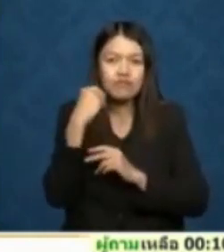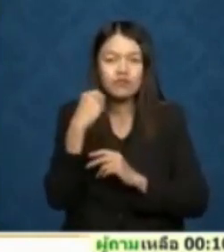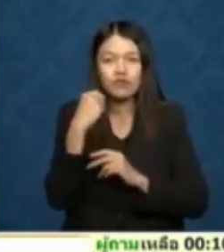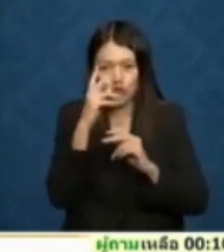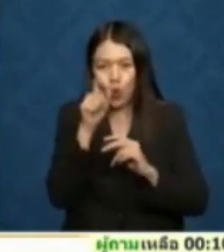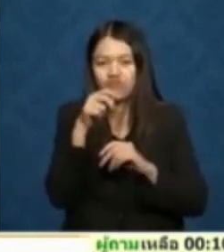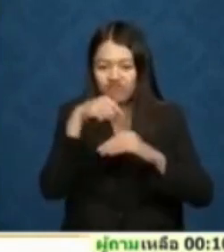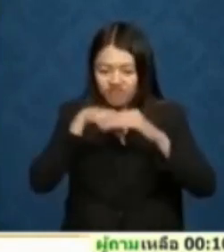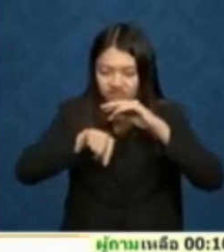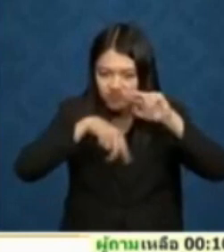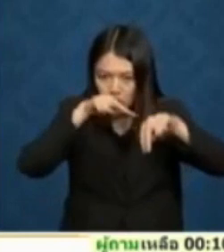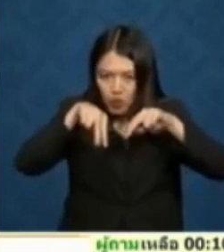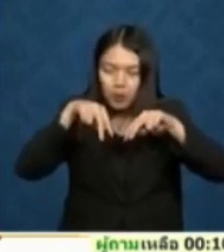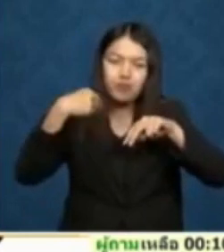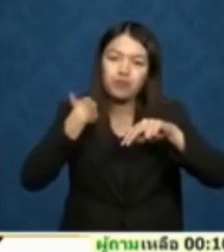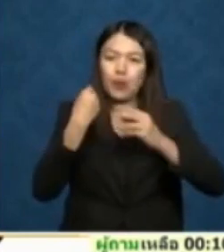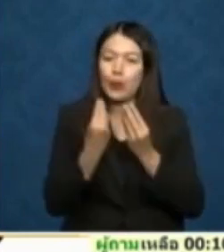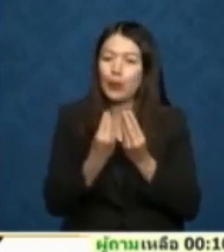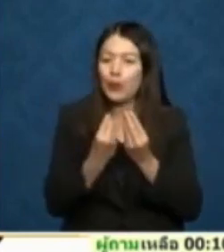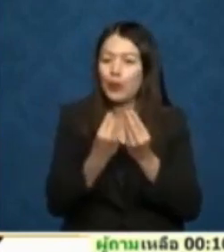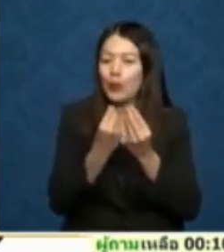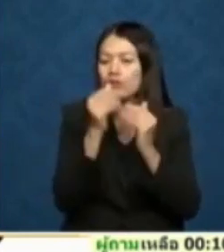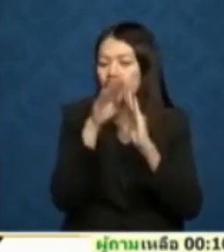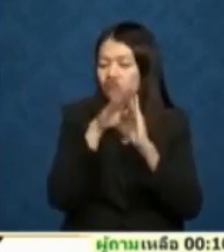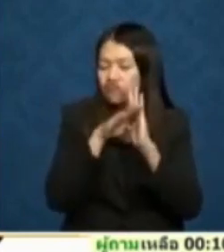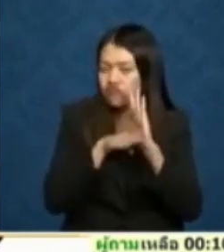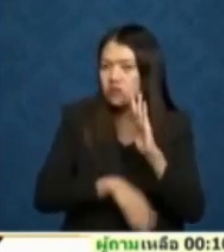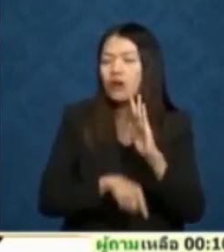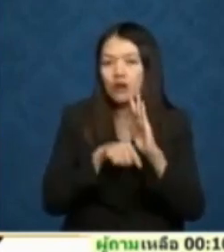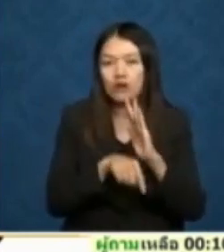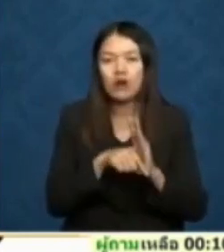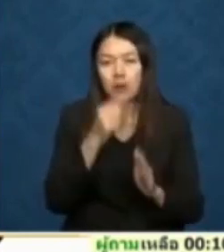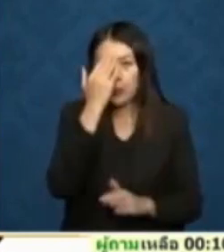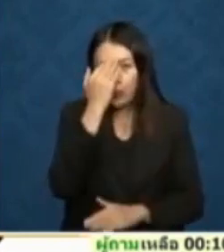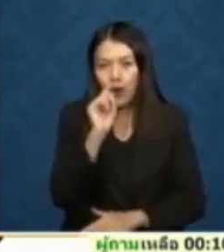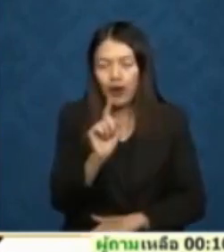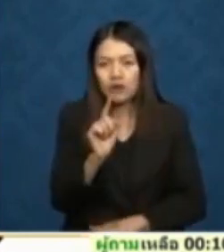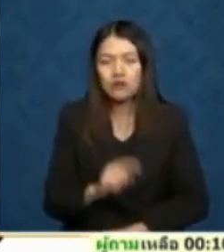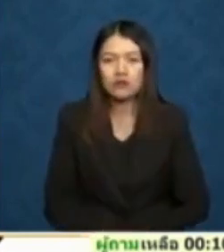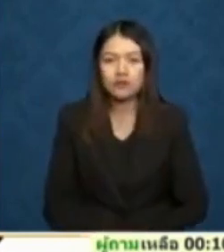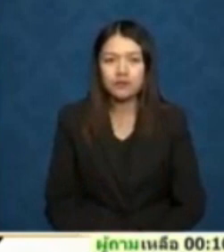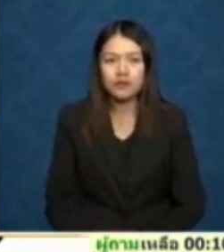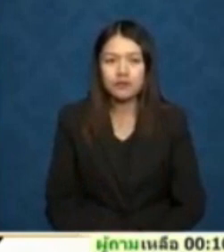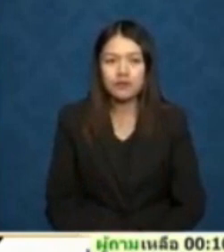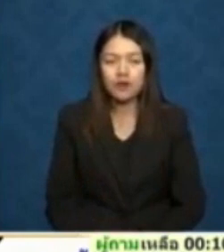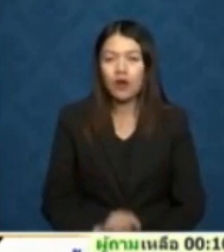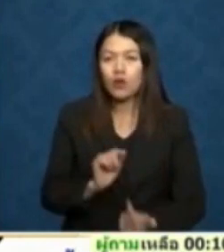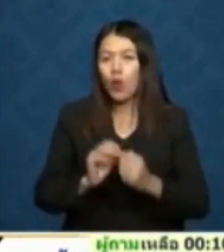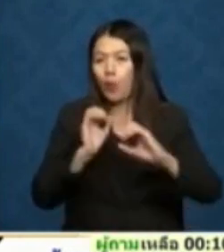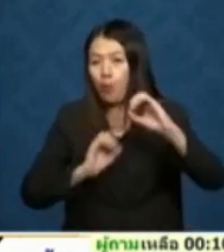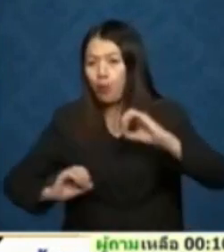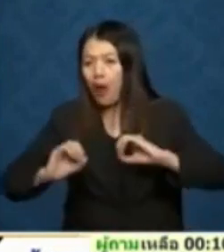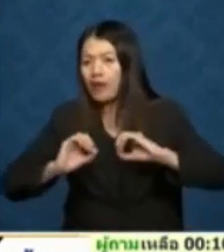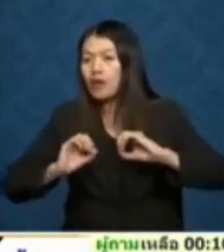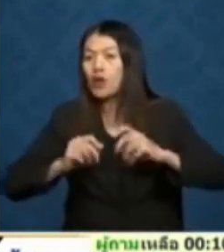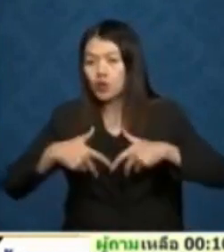อบกันอย่างละเอียดถี่ถ้วนและโดยเฉพาะอย่างยิ่งความปลอดภัยของพี่น้องประชาช